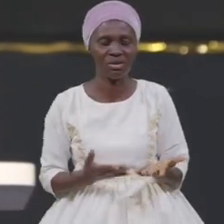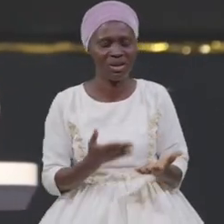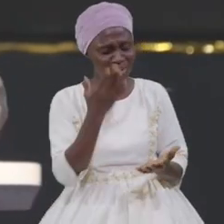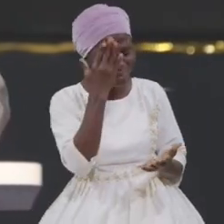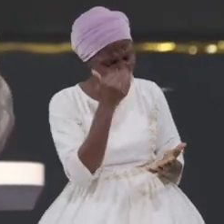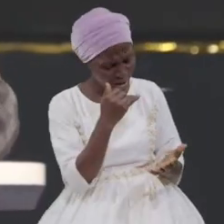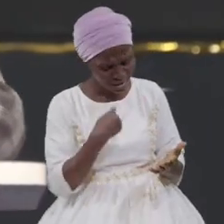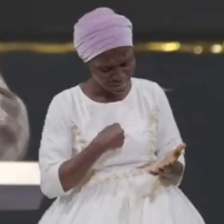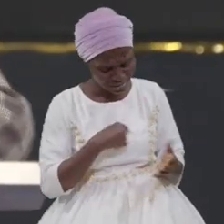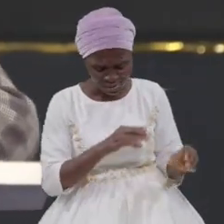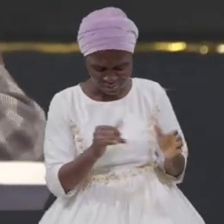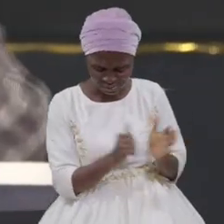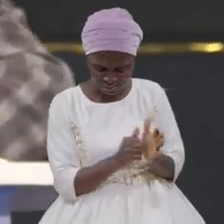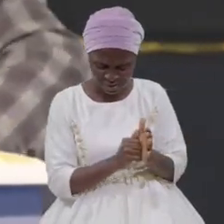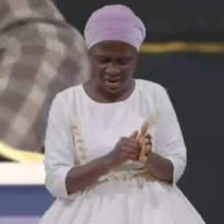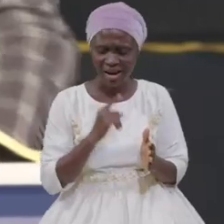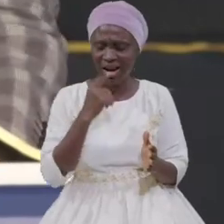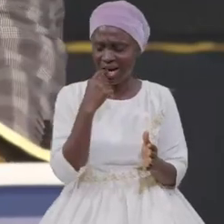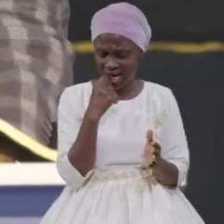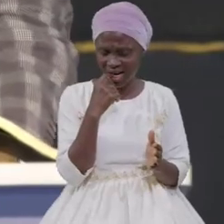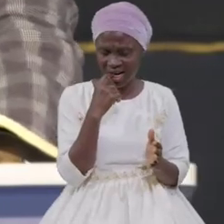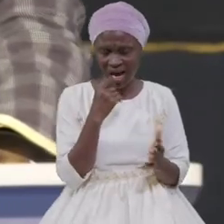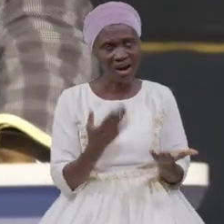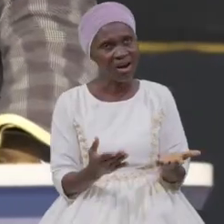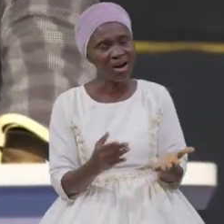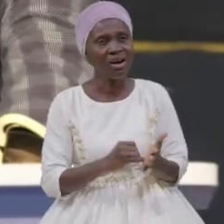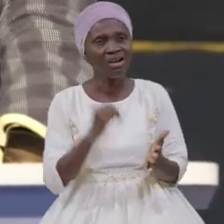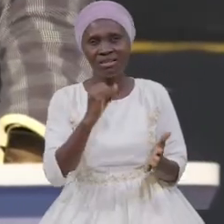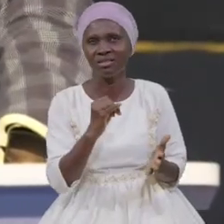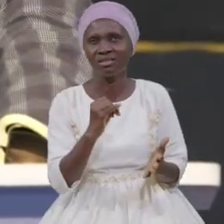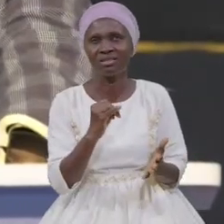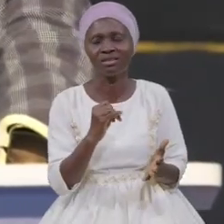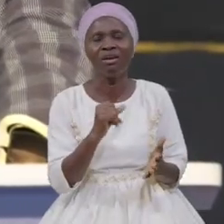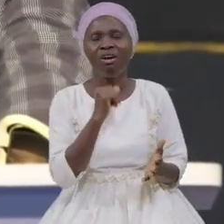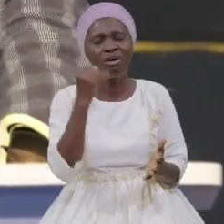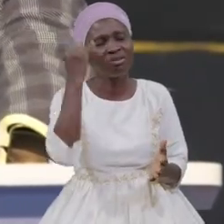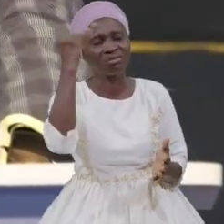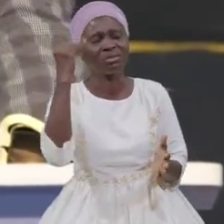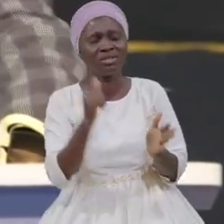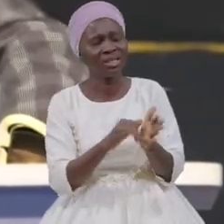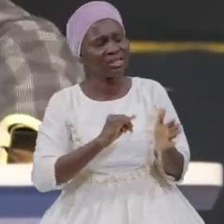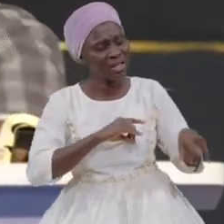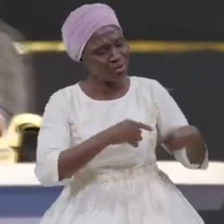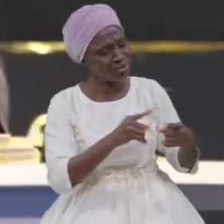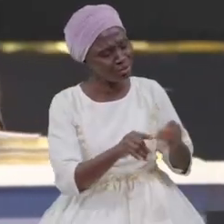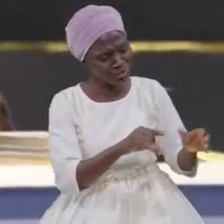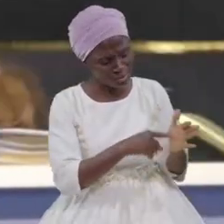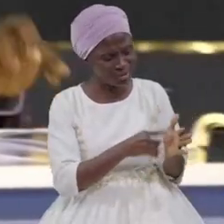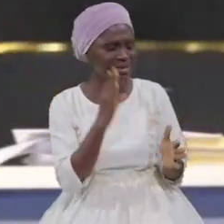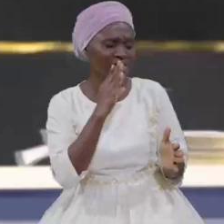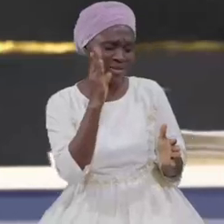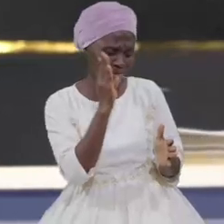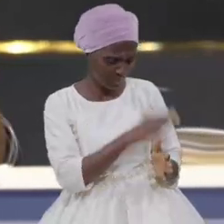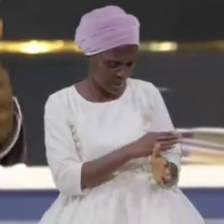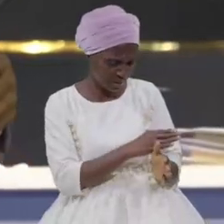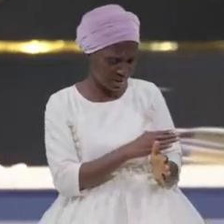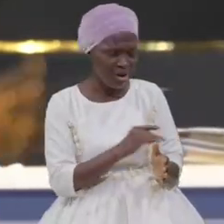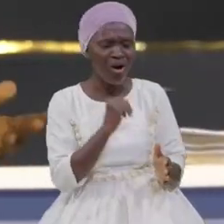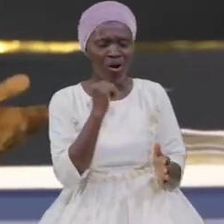pareille? Ça, c'est inimaginable. Et j'ai pu aller si profondément dans le mal,